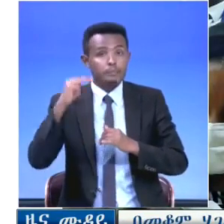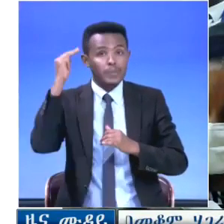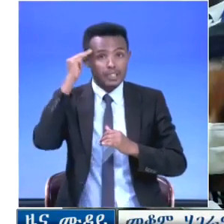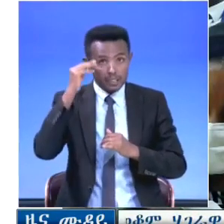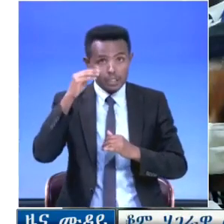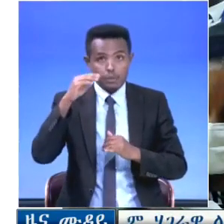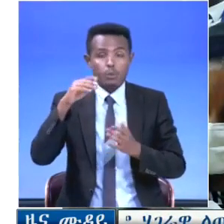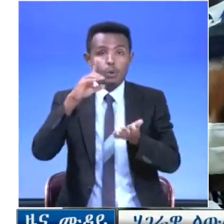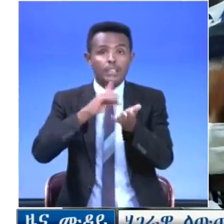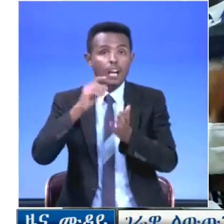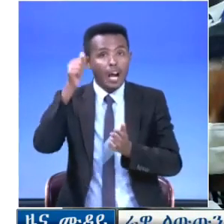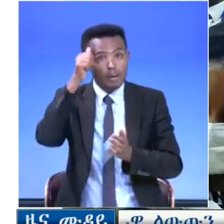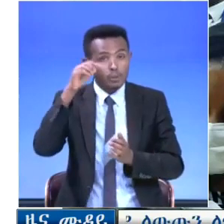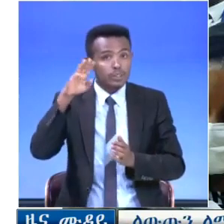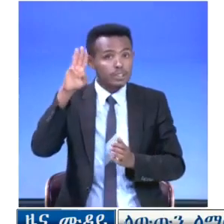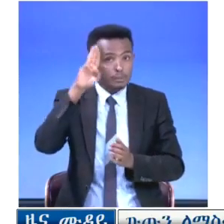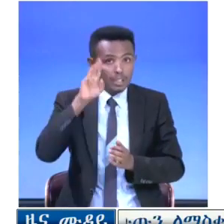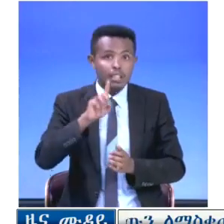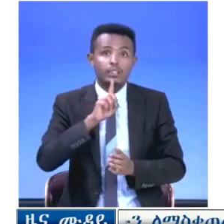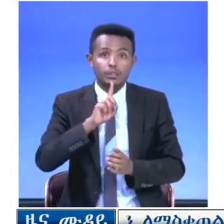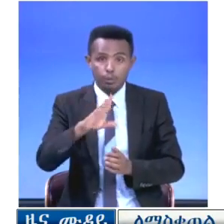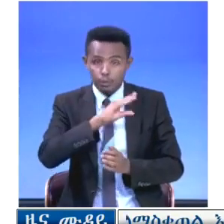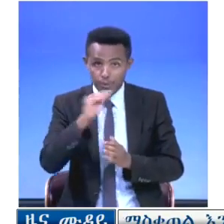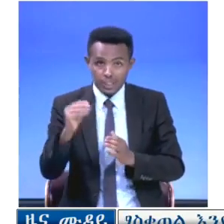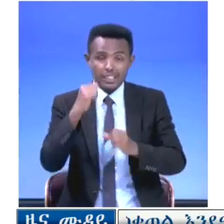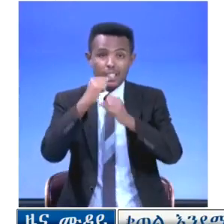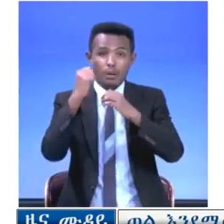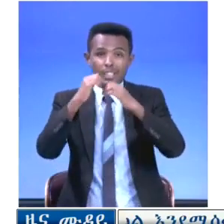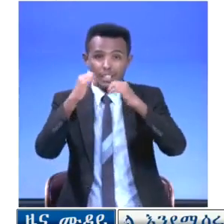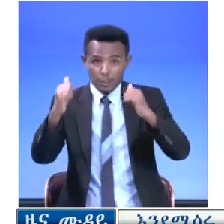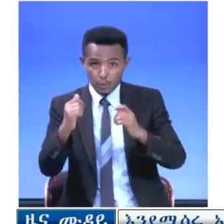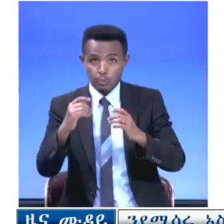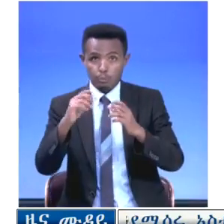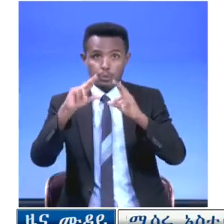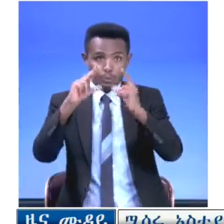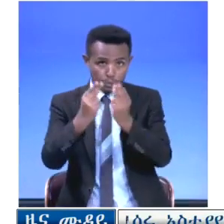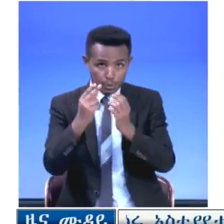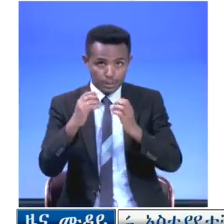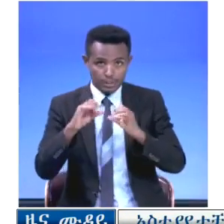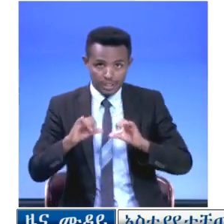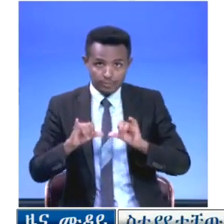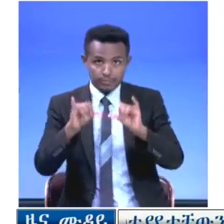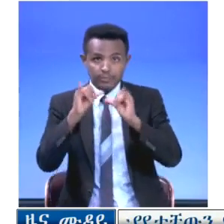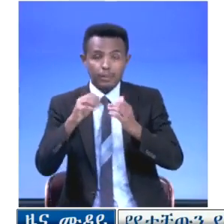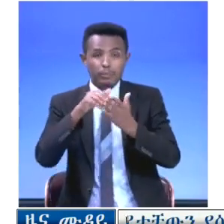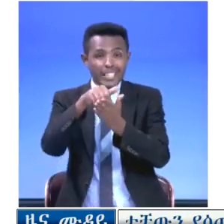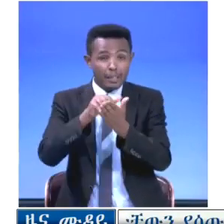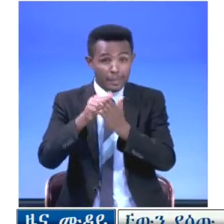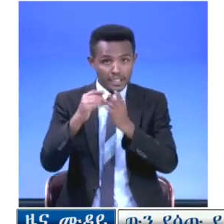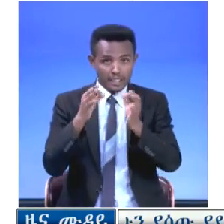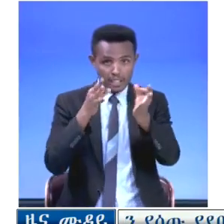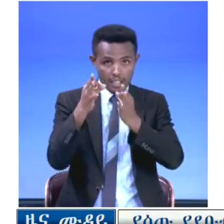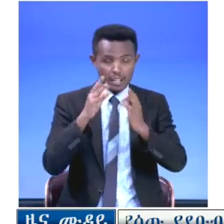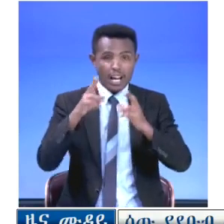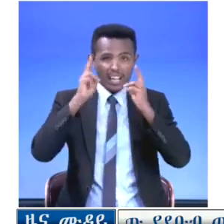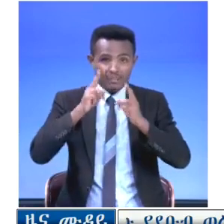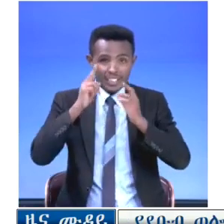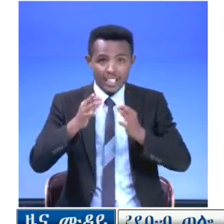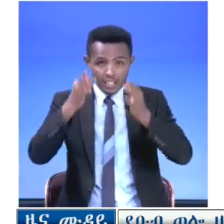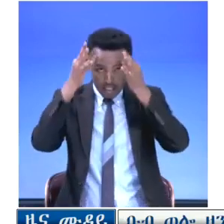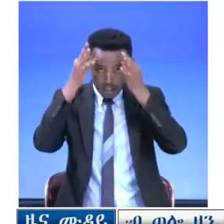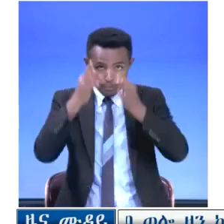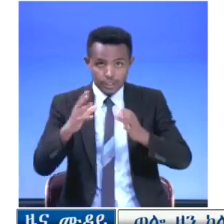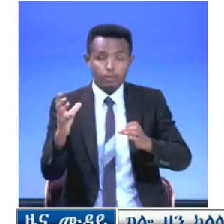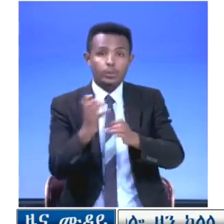ናቸው። በትክክል ስራው የተለዩ ጠንካራ ጎኖችን በማስቀጠል በድክመት የተገለጹት ላይ አፋጣኝ እርምጃ መውሰድ